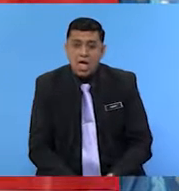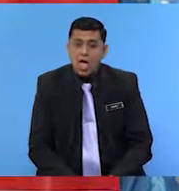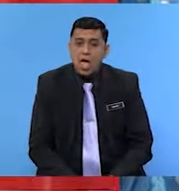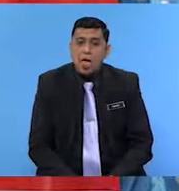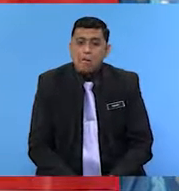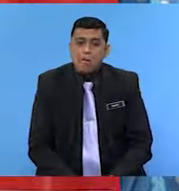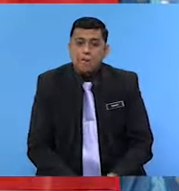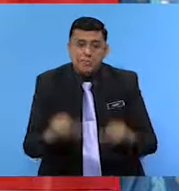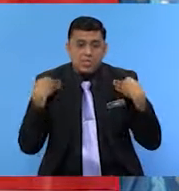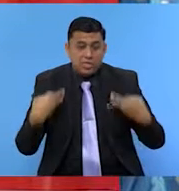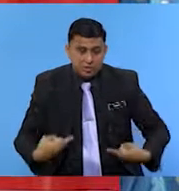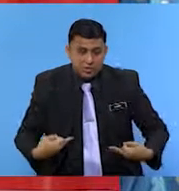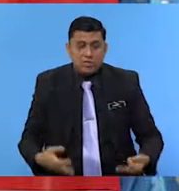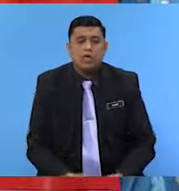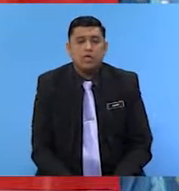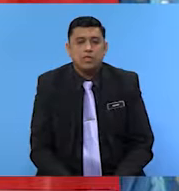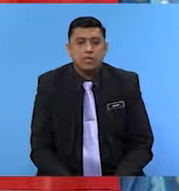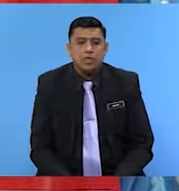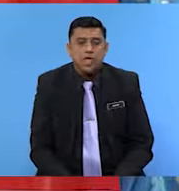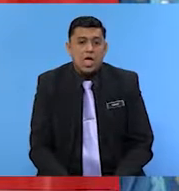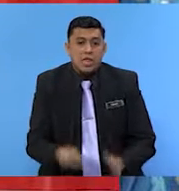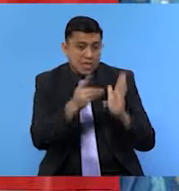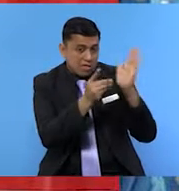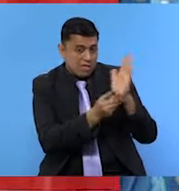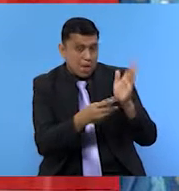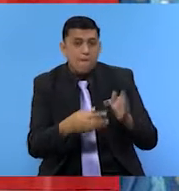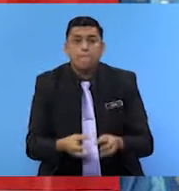wujud kerana dasar pecara perintah itu tadi.